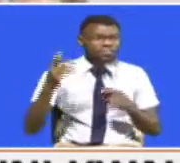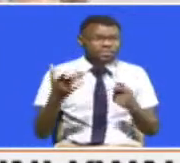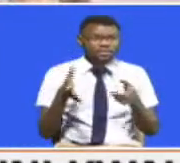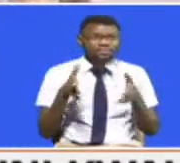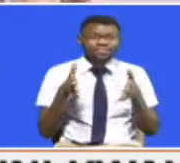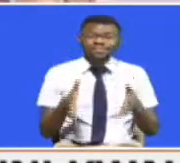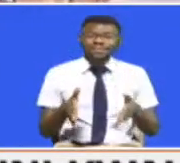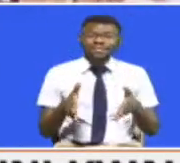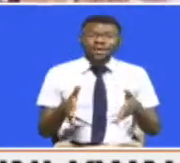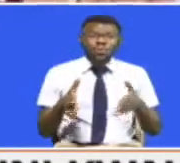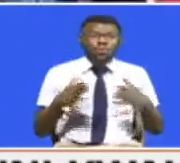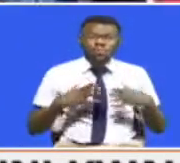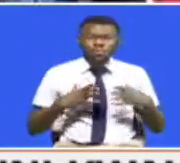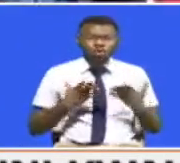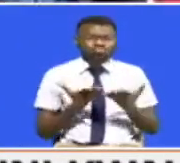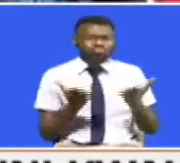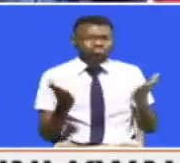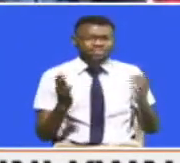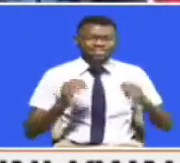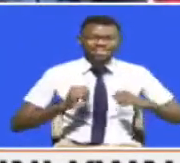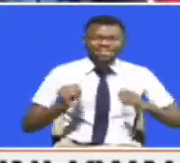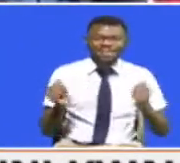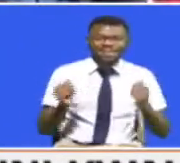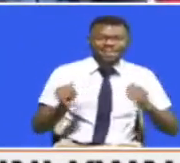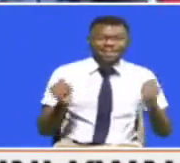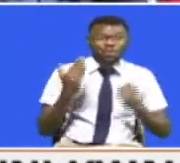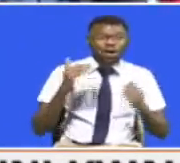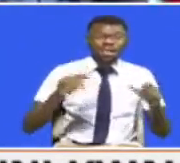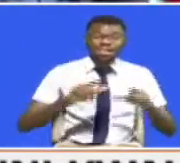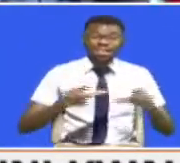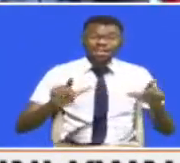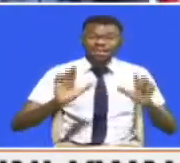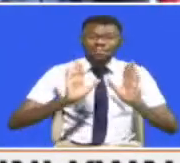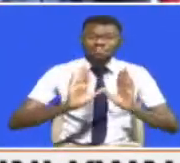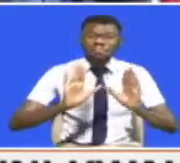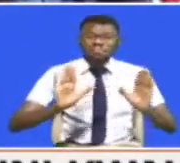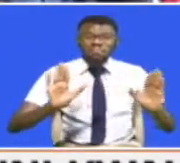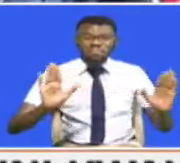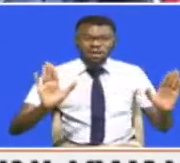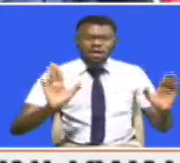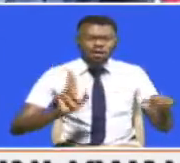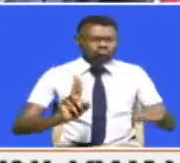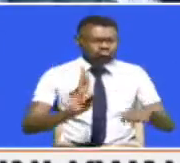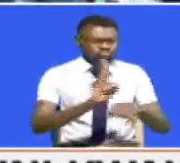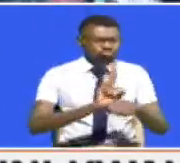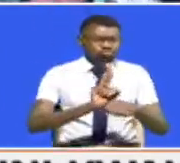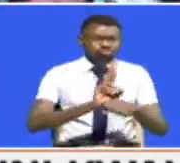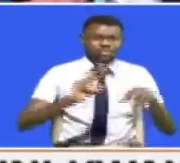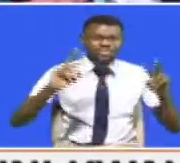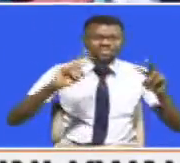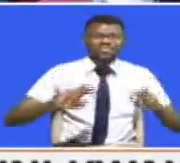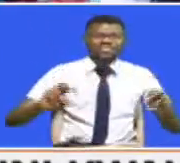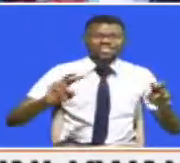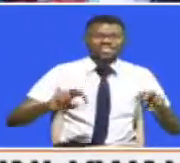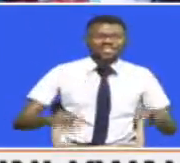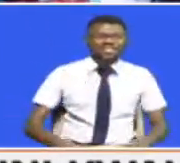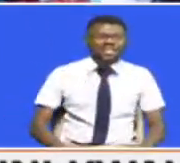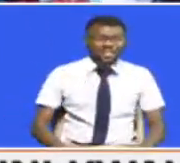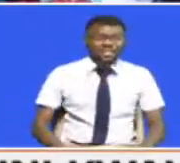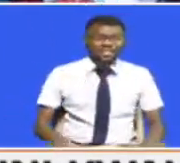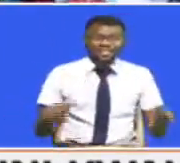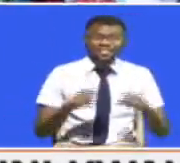inaonekana kufurahiwa na baadhi ya wakazi ambao ardhi zao zimetumika kwa utafiti. Kusema kweli, kina mama tumeendelea